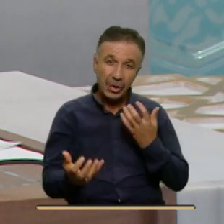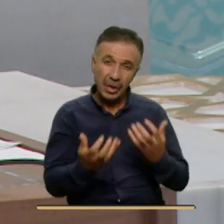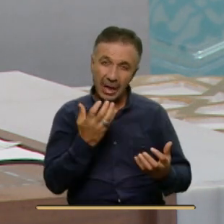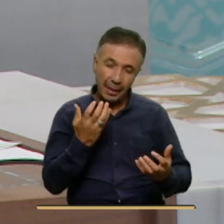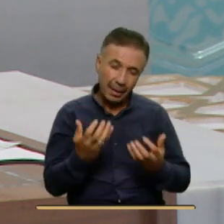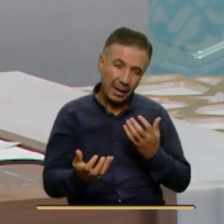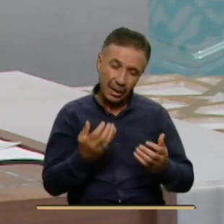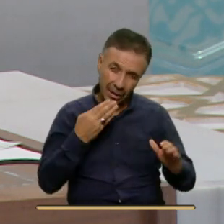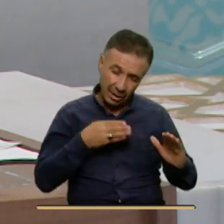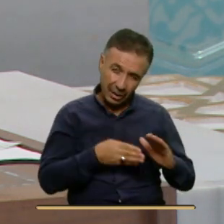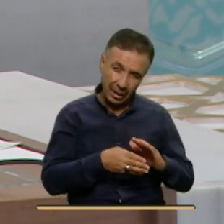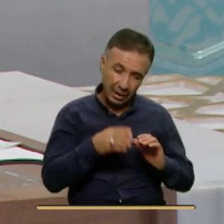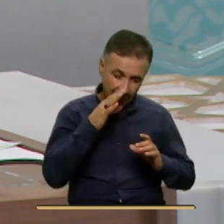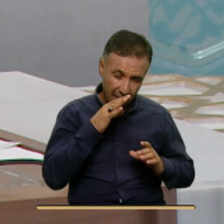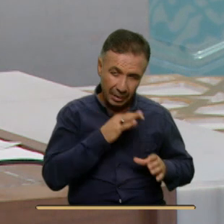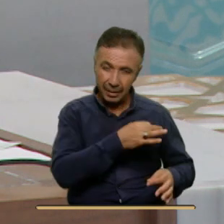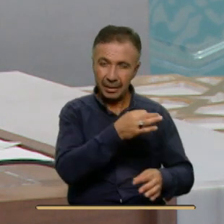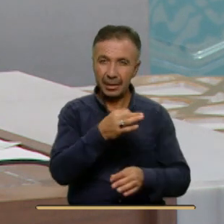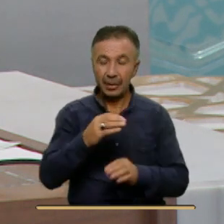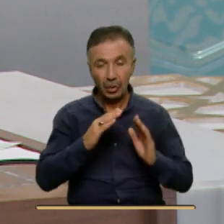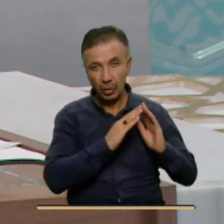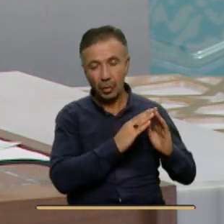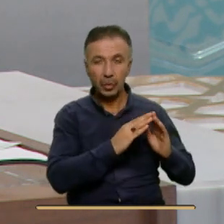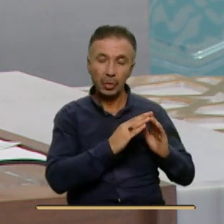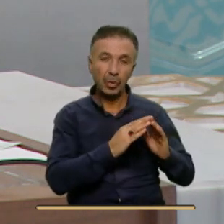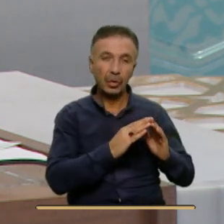Komşuluk ilişkisini önemsiz görmeyin kıymetli müminler.